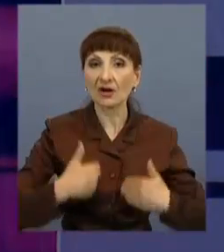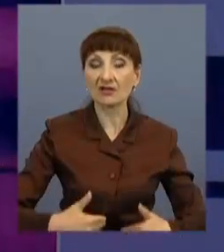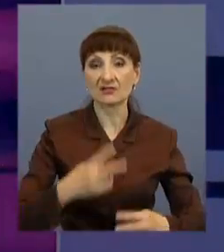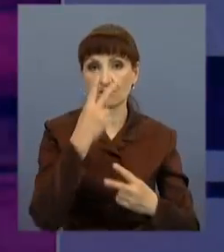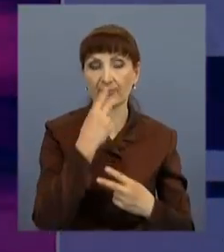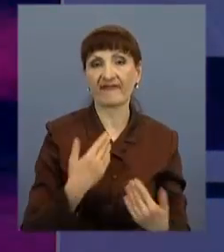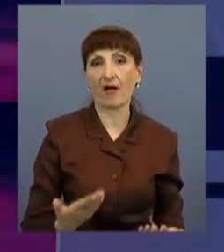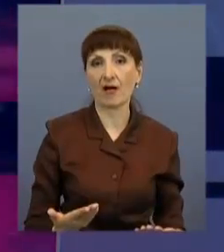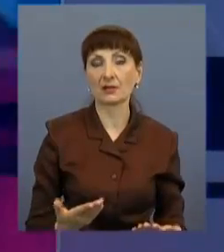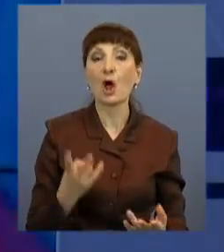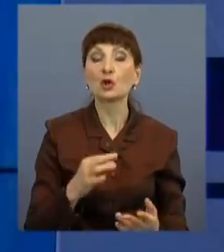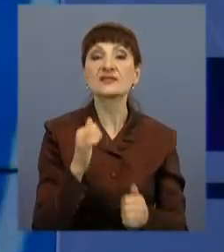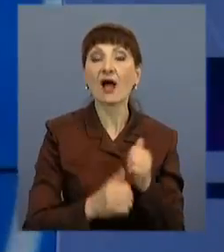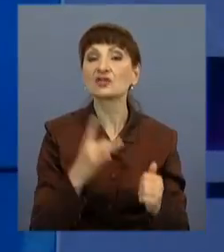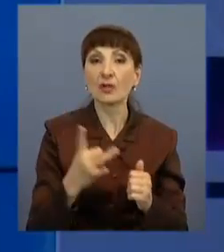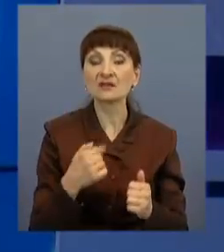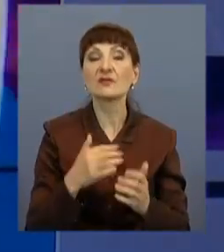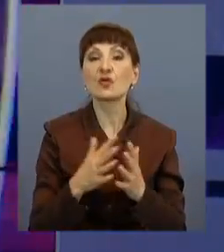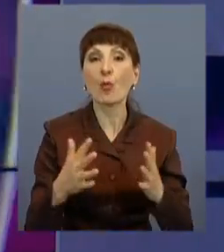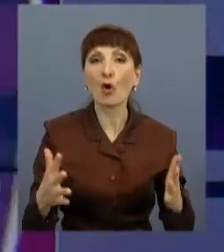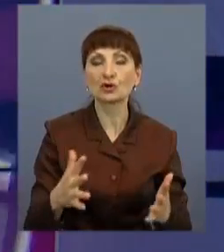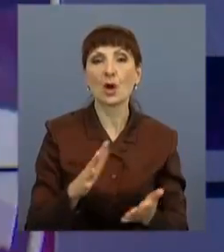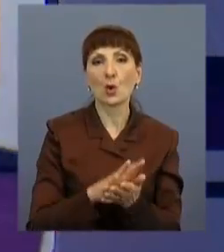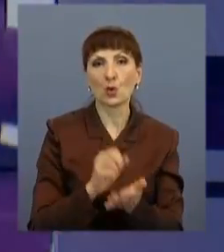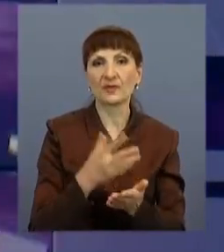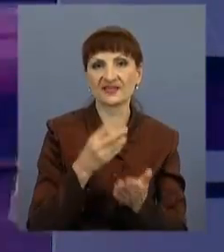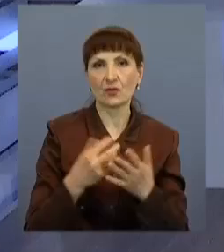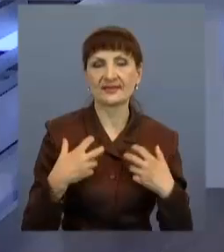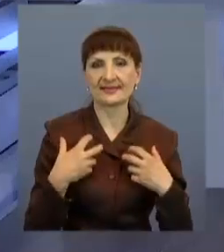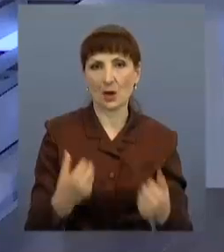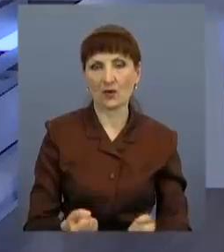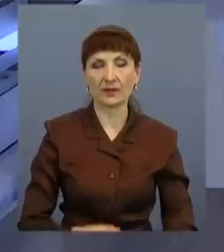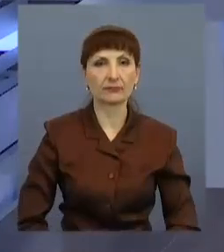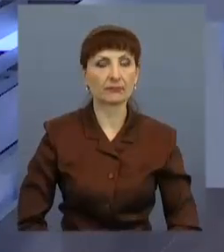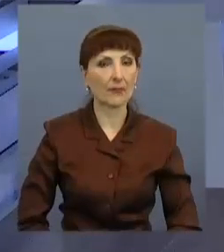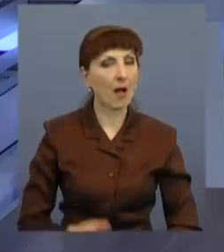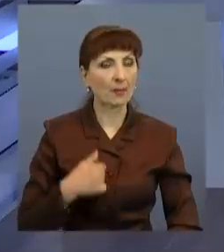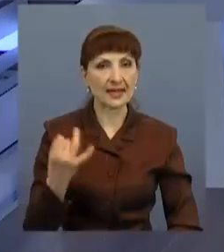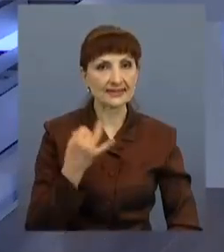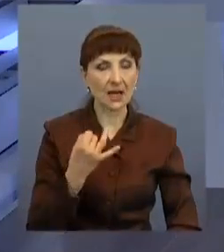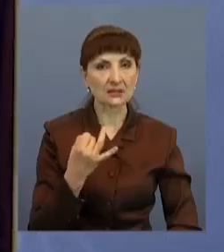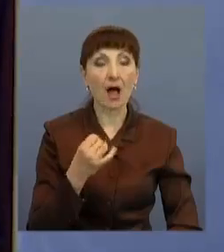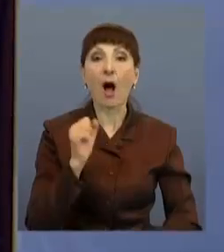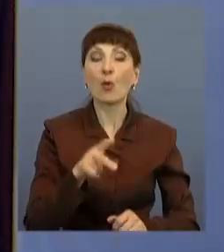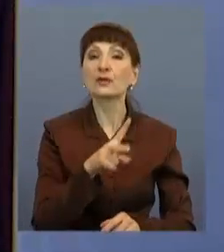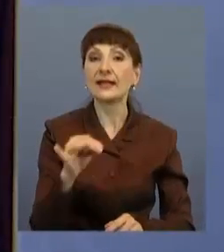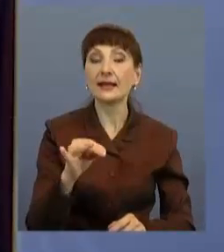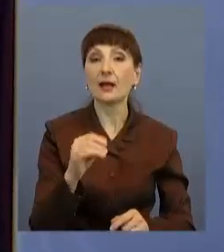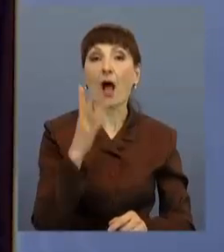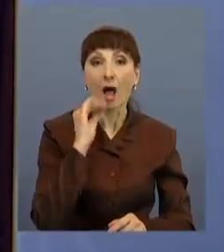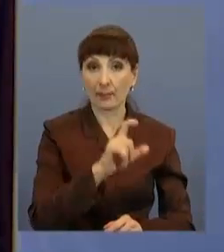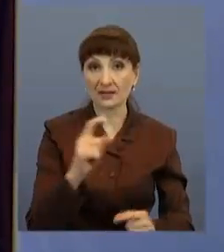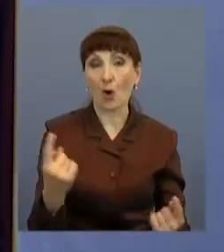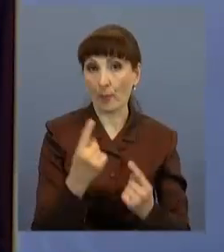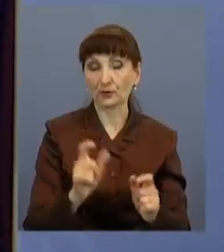ней привыкает. Но с каждым разом мы все больше губим свое здоровье. Рашид, мне вот интересно стало, а могут ли алматинцы,